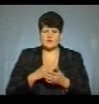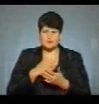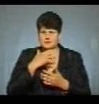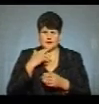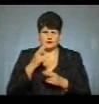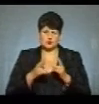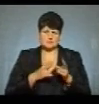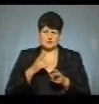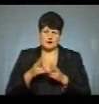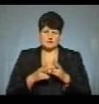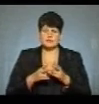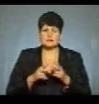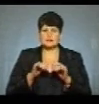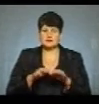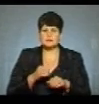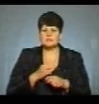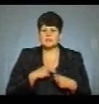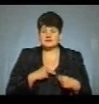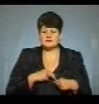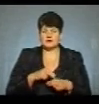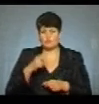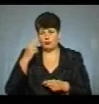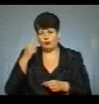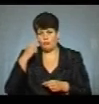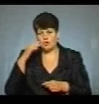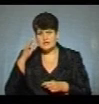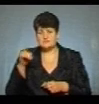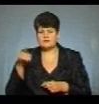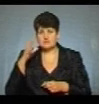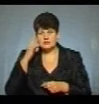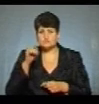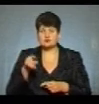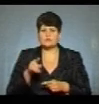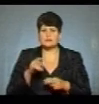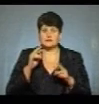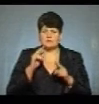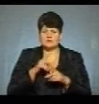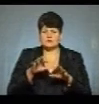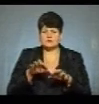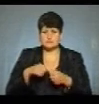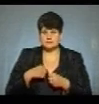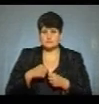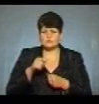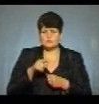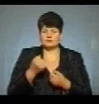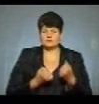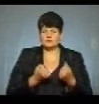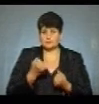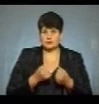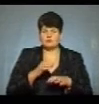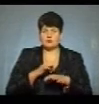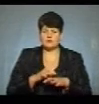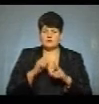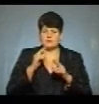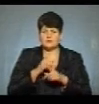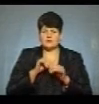на дії працівників поліції, так в даному випадку, як Василь Михайлович вважає про те, що працівники поліції неправомірно вилучили автомобіль, проводили